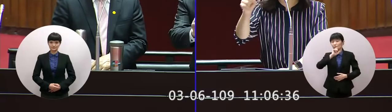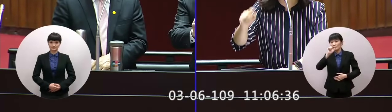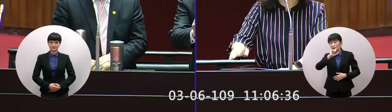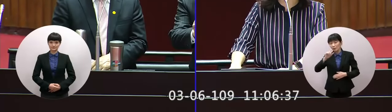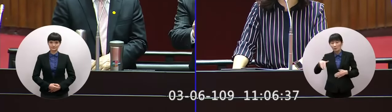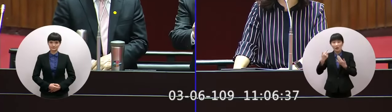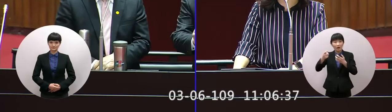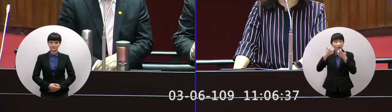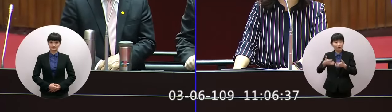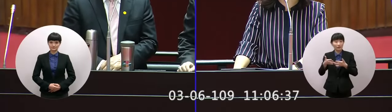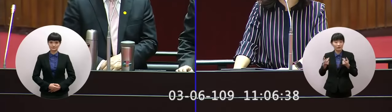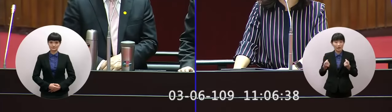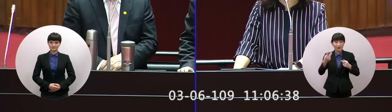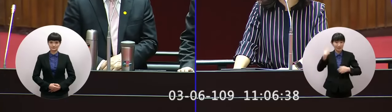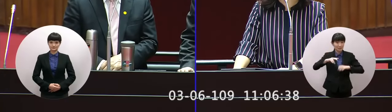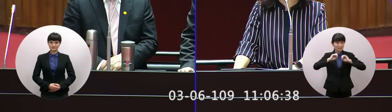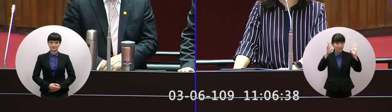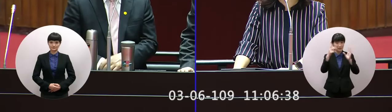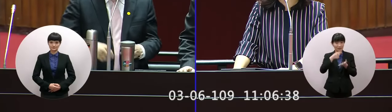可以这边再次宣示吗？